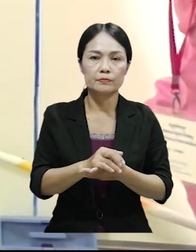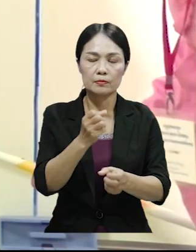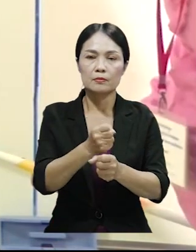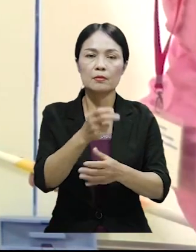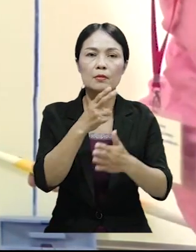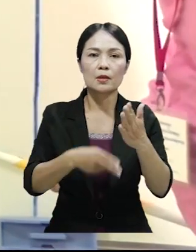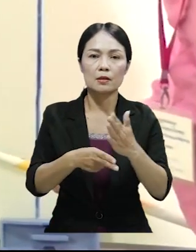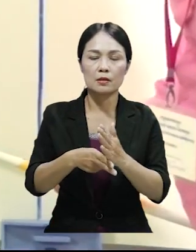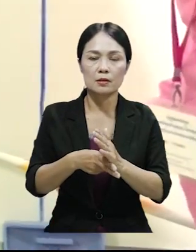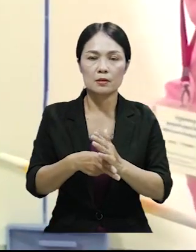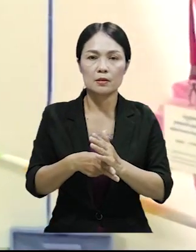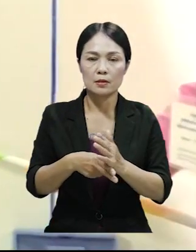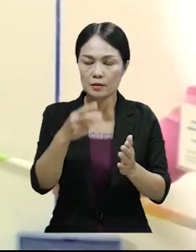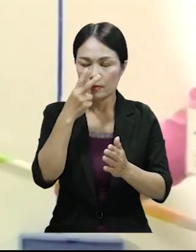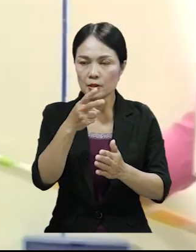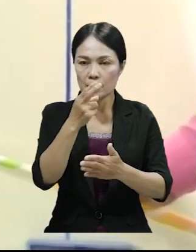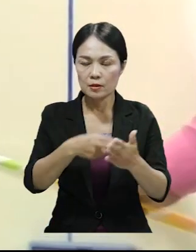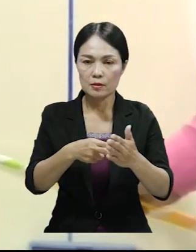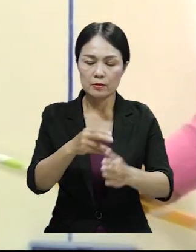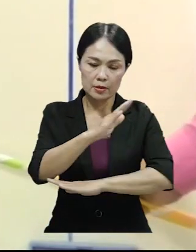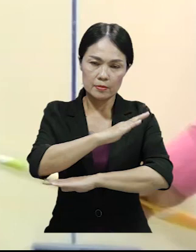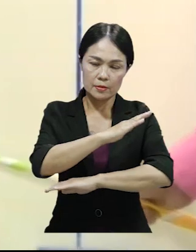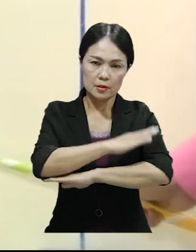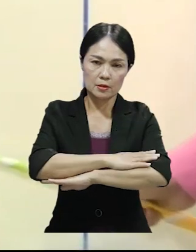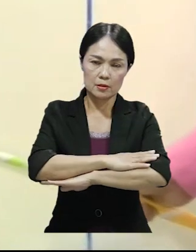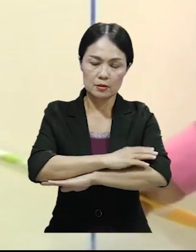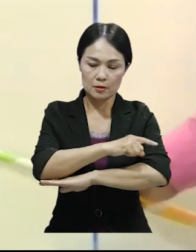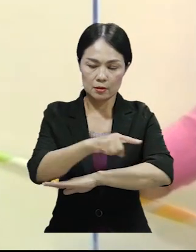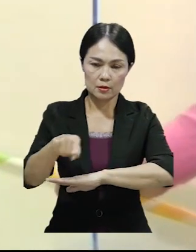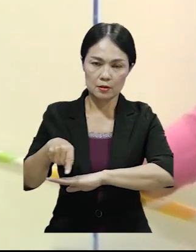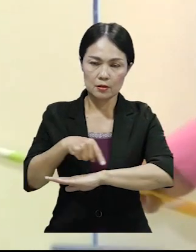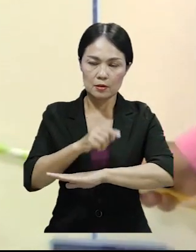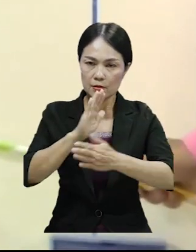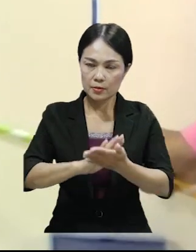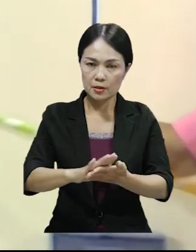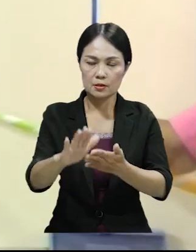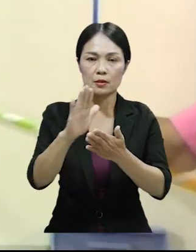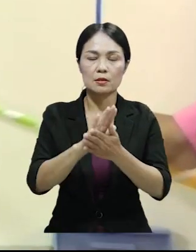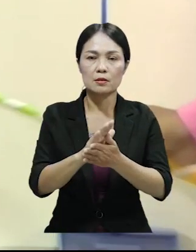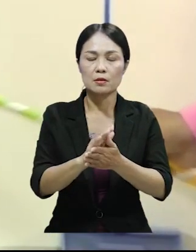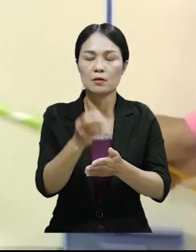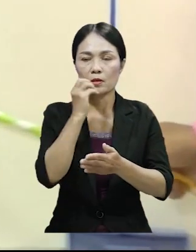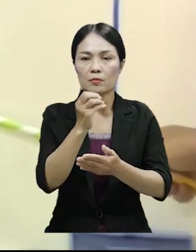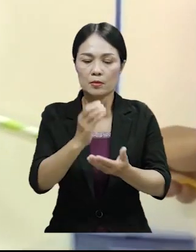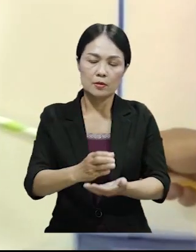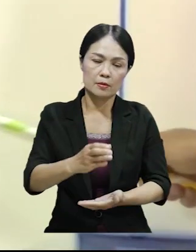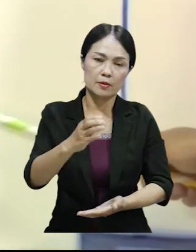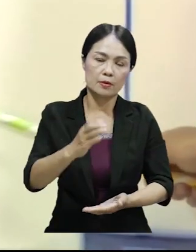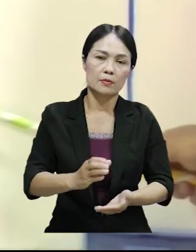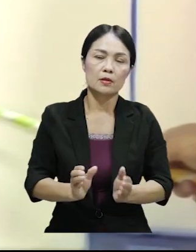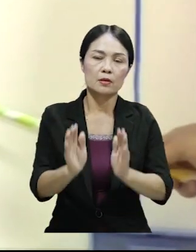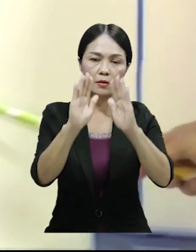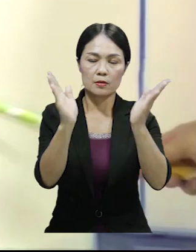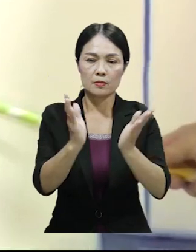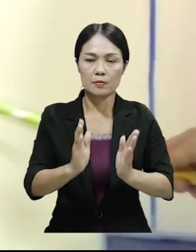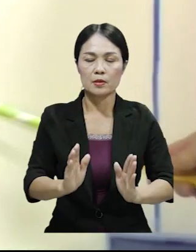ញ្ចឹងហ៎កូនកូនមើលឃើញអត់មានតុកមួយណារៀបកំរាលឲ្យស្អាតហើយដាក់ផ្កាមួយធោឲ្យស្រស់មកអញ្ចឹងហ៎កូ